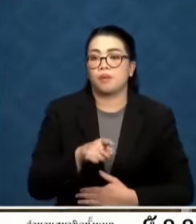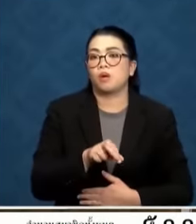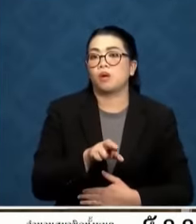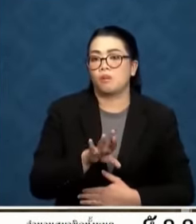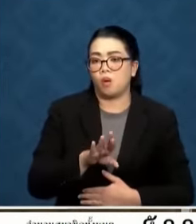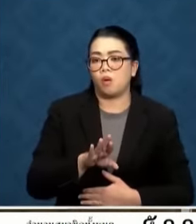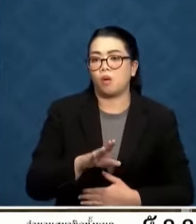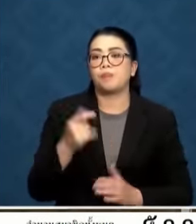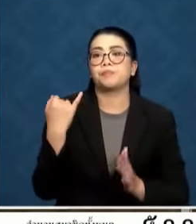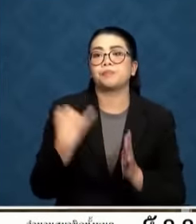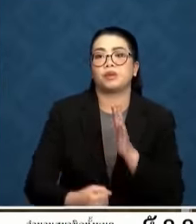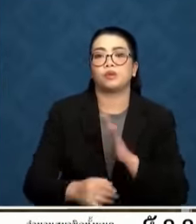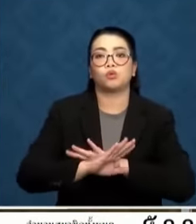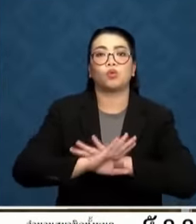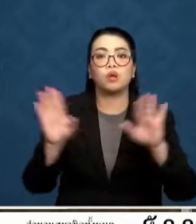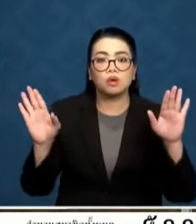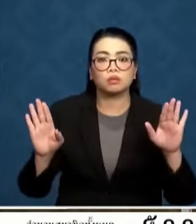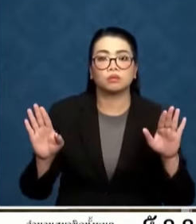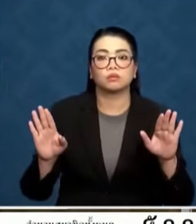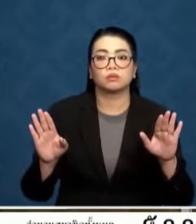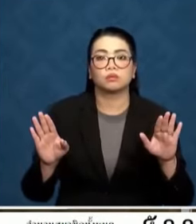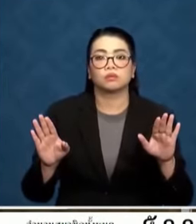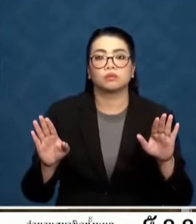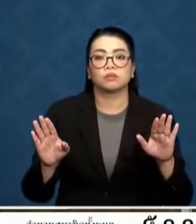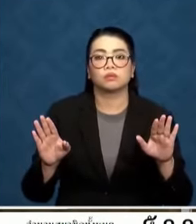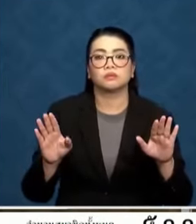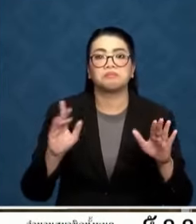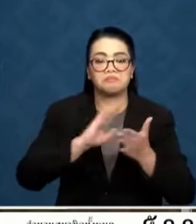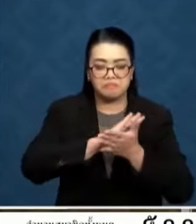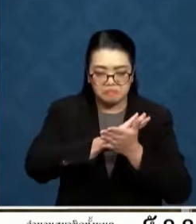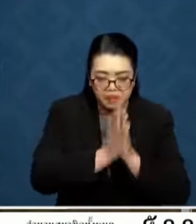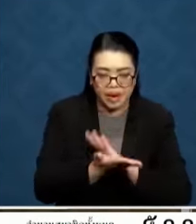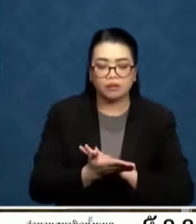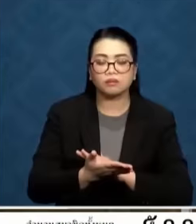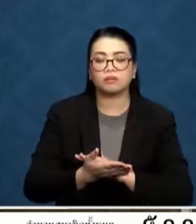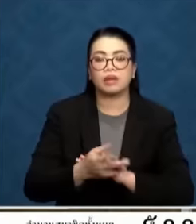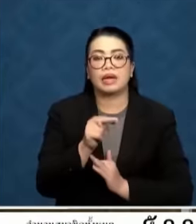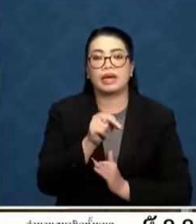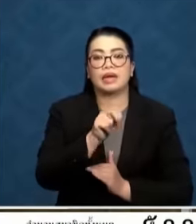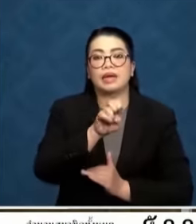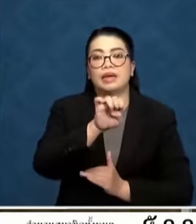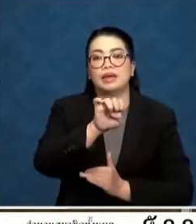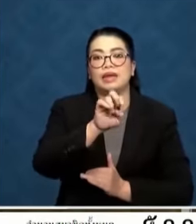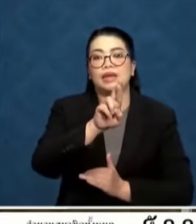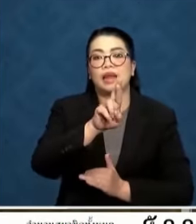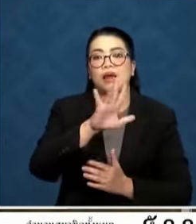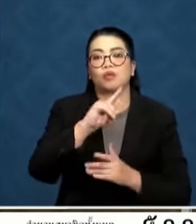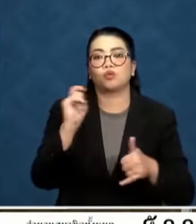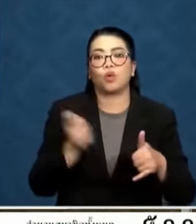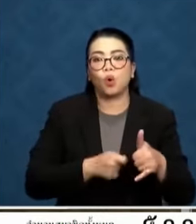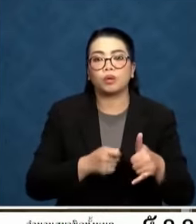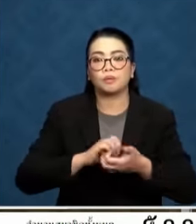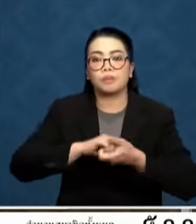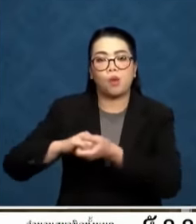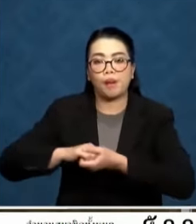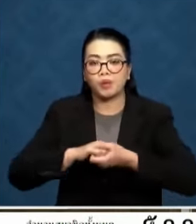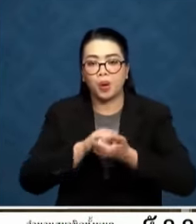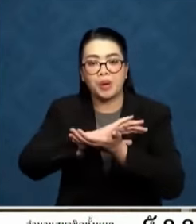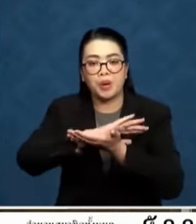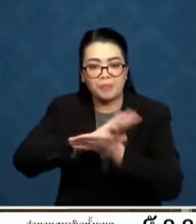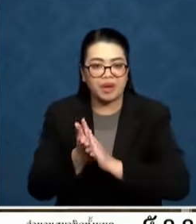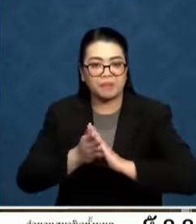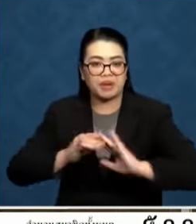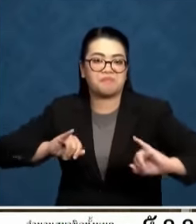นิรโทษกรรมถ้ามีมันจะเปลี่ยนจากนิรโทษกรรมเพื่อความปรองดองถูกเปลี่ยน